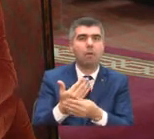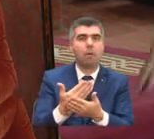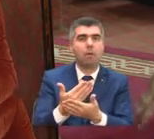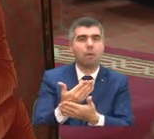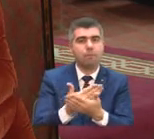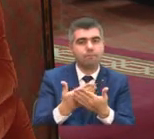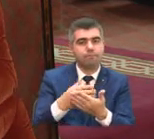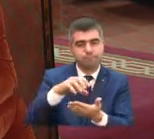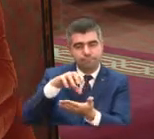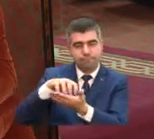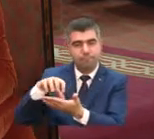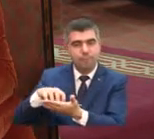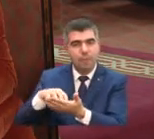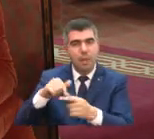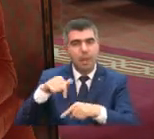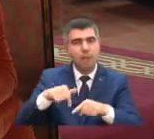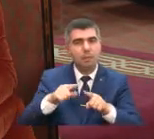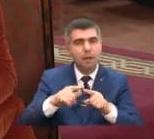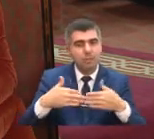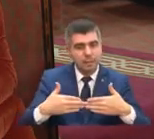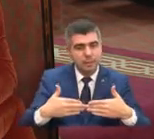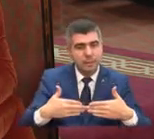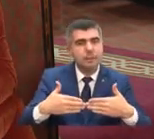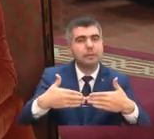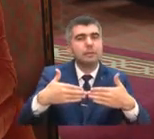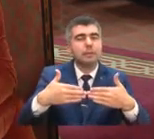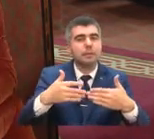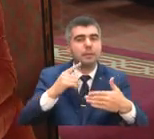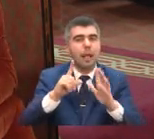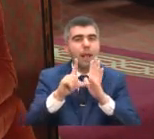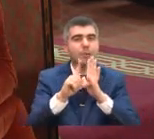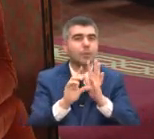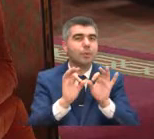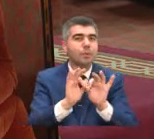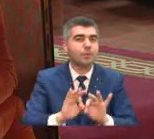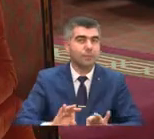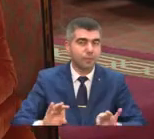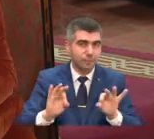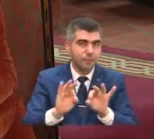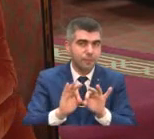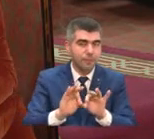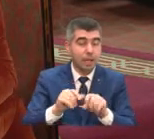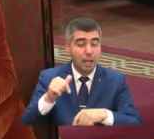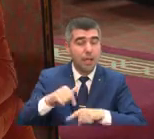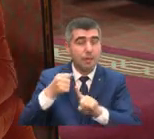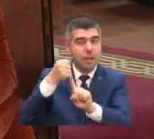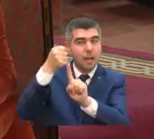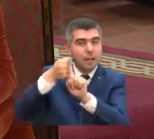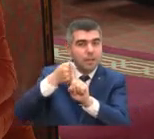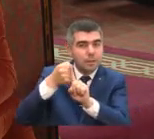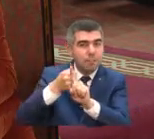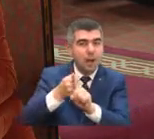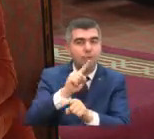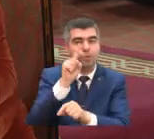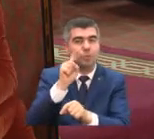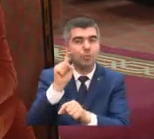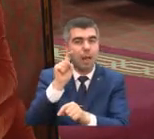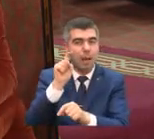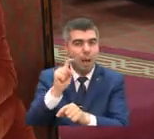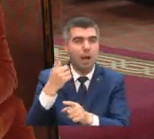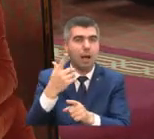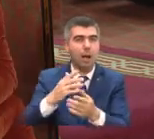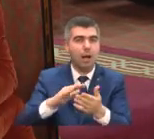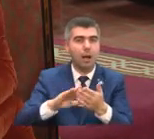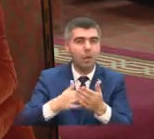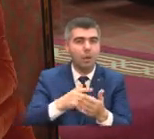وبعض المنشآت، هذا كيف قلت راه كاين واحد عمل جبار كيقوم بين السلطات المحلية والجماعات الترابية من أجل